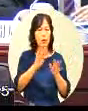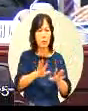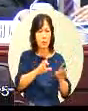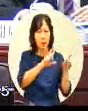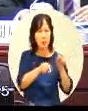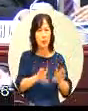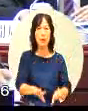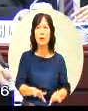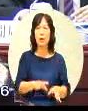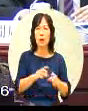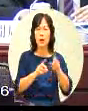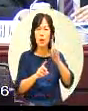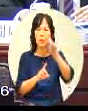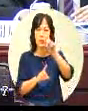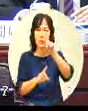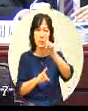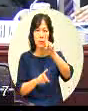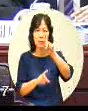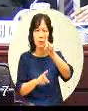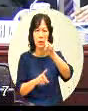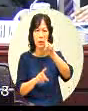是